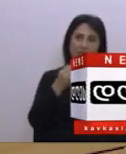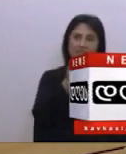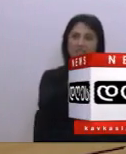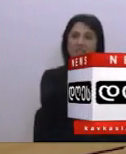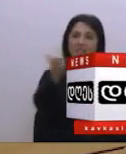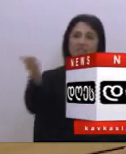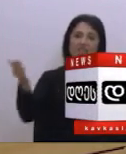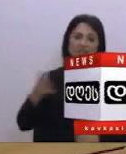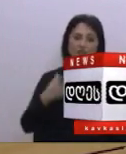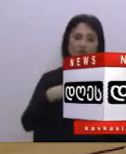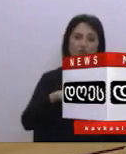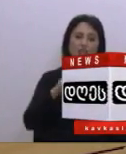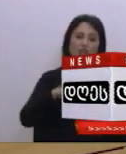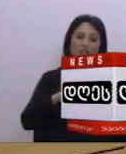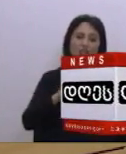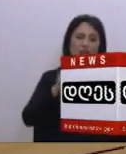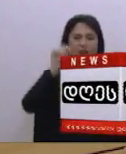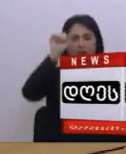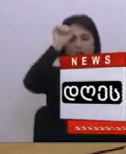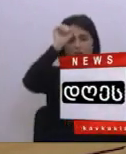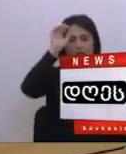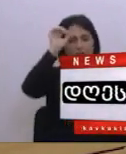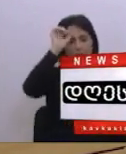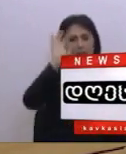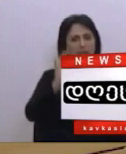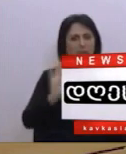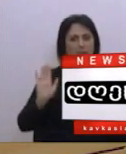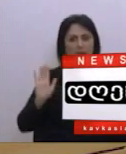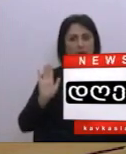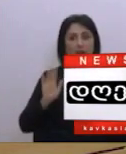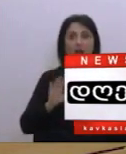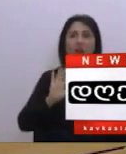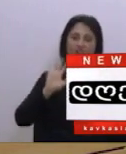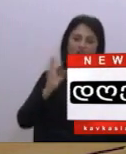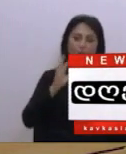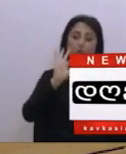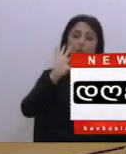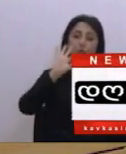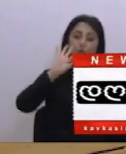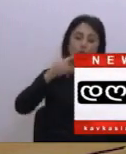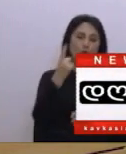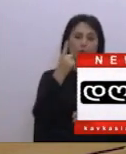თქვენი რომელიმე ოჯახის წევრი, ყველა ჯვარი წერია, რომ ყოფილიყო და